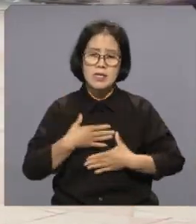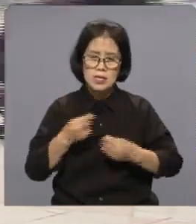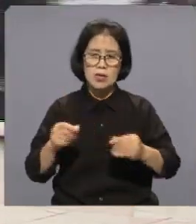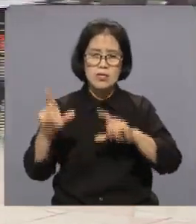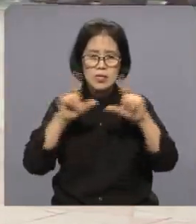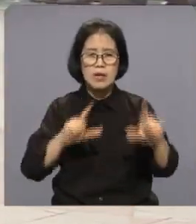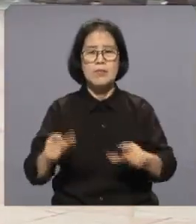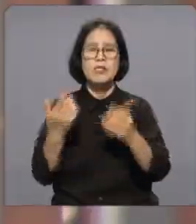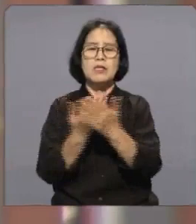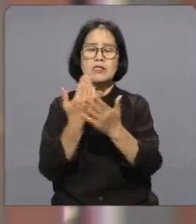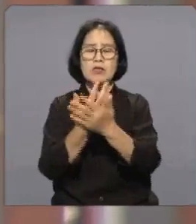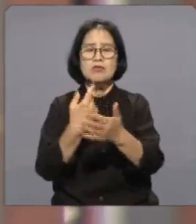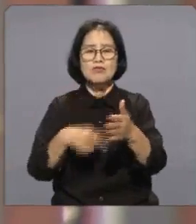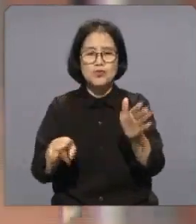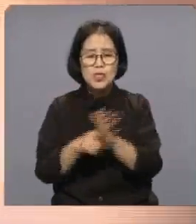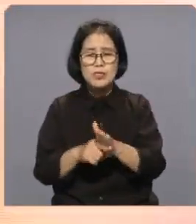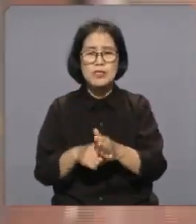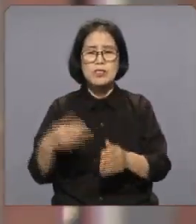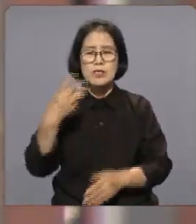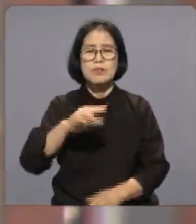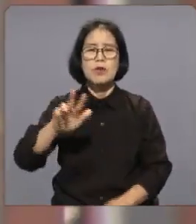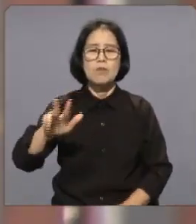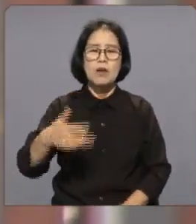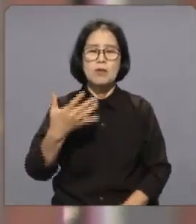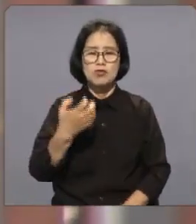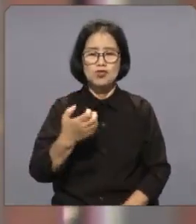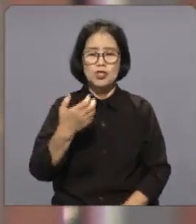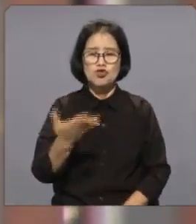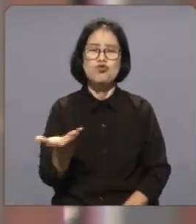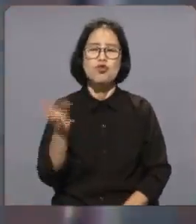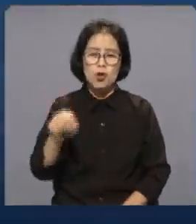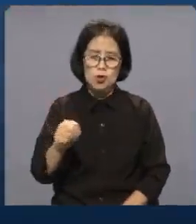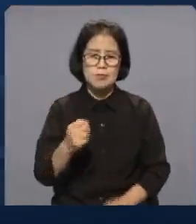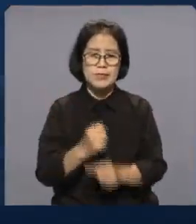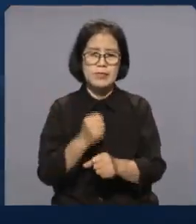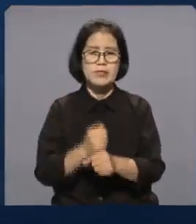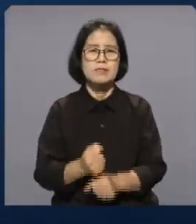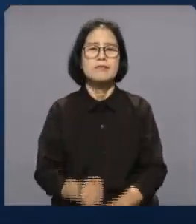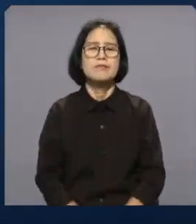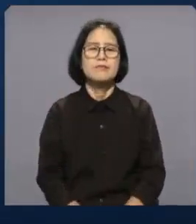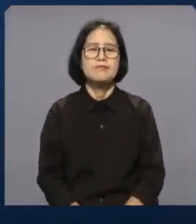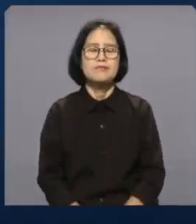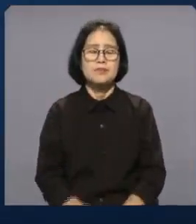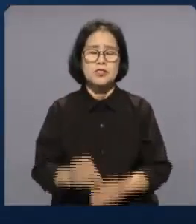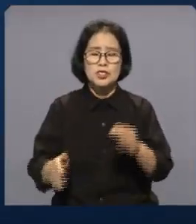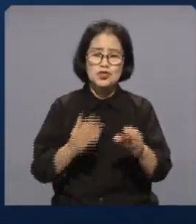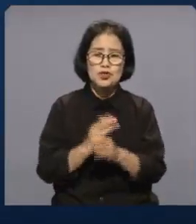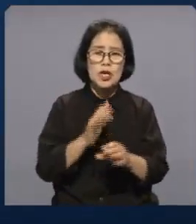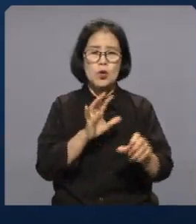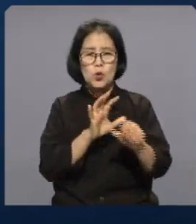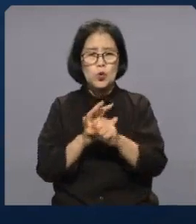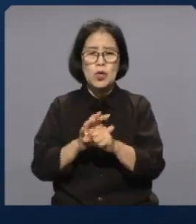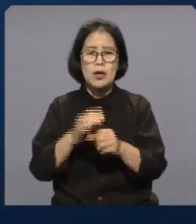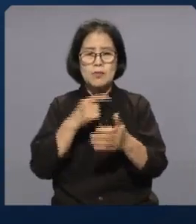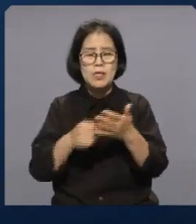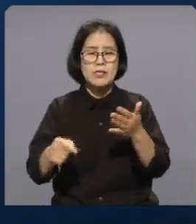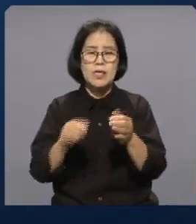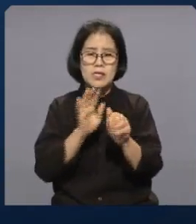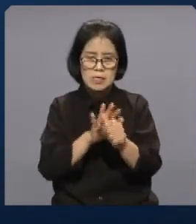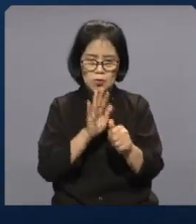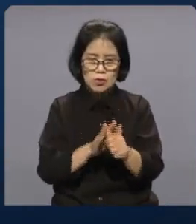질 향상을 위해서도 3,899억 원이 편성됐습니다. 이 가운데 코로나19 피해자